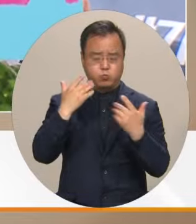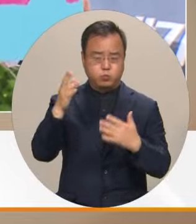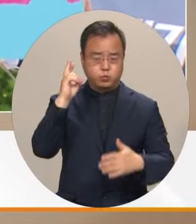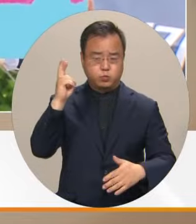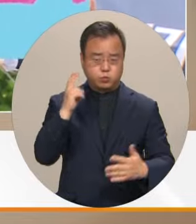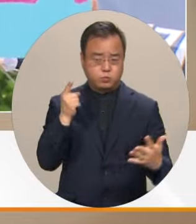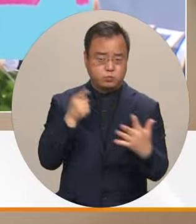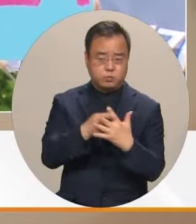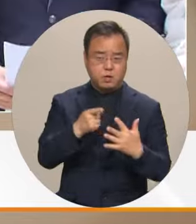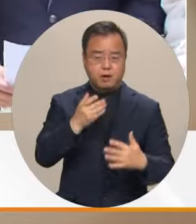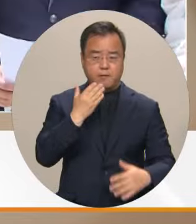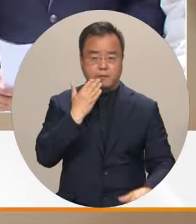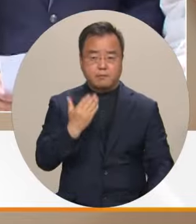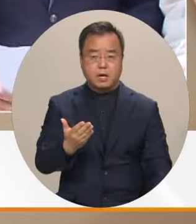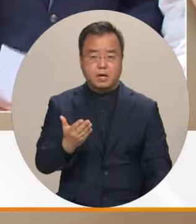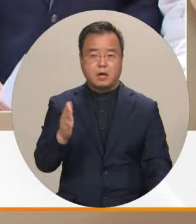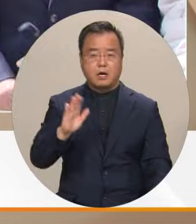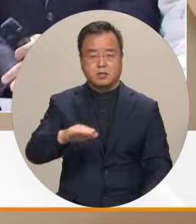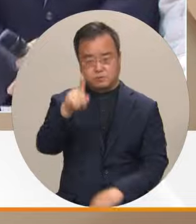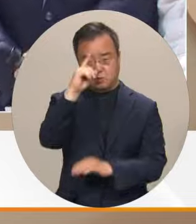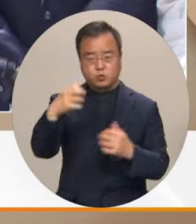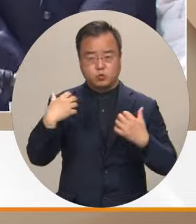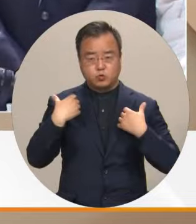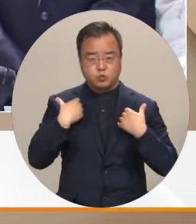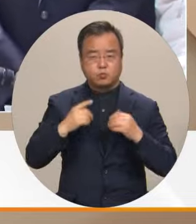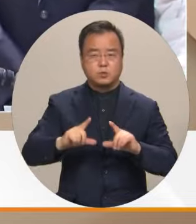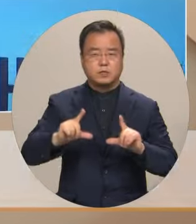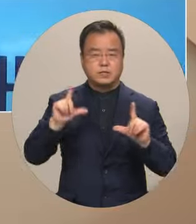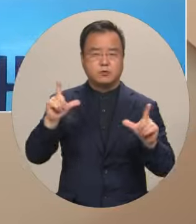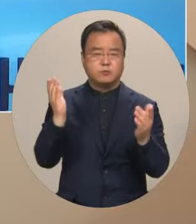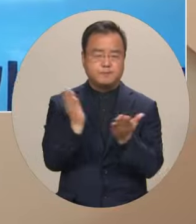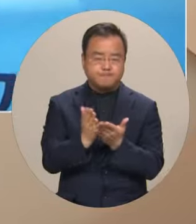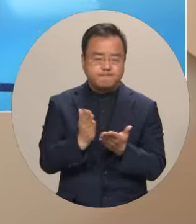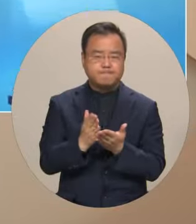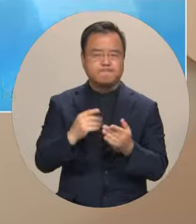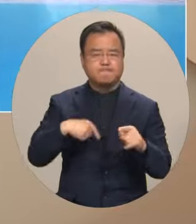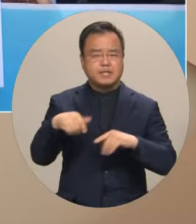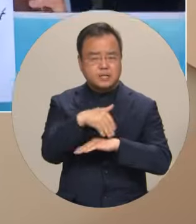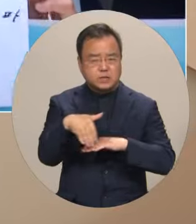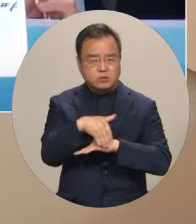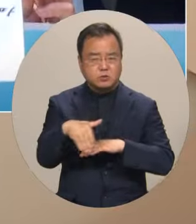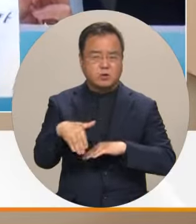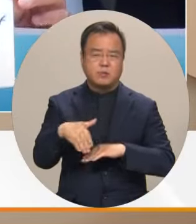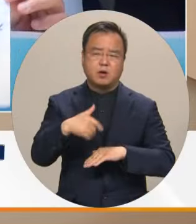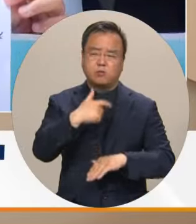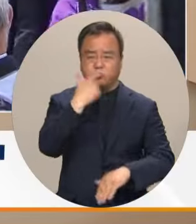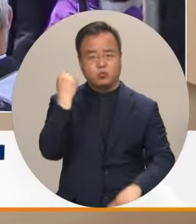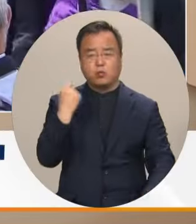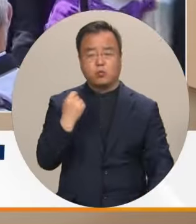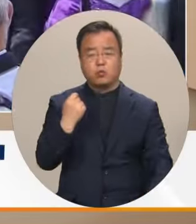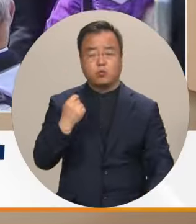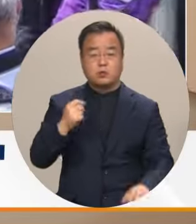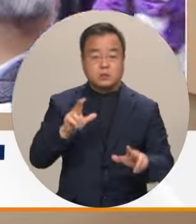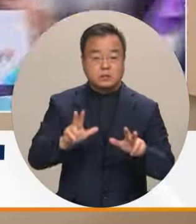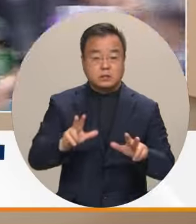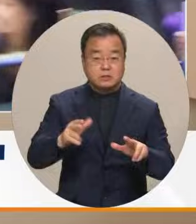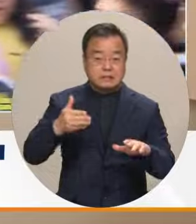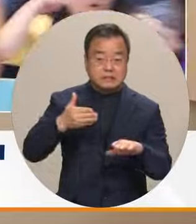하지만문제는 정부의현재기후변화 대응수준이심각하게부족하다는점입니다.가장큰 문제는지금대응하지않으면